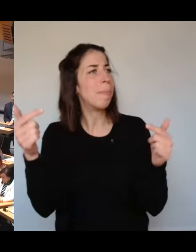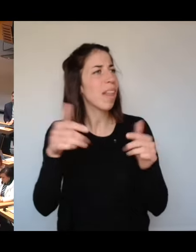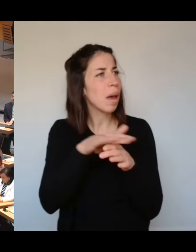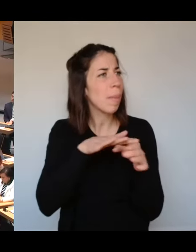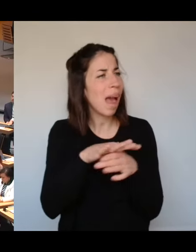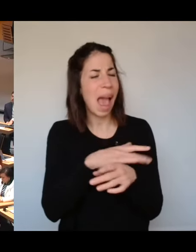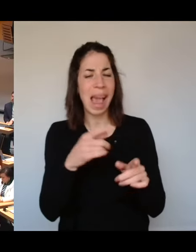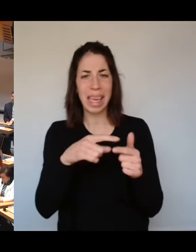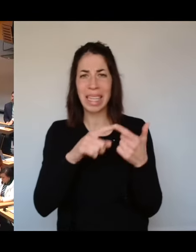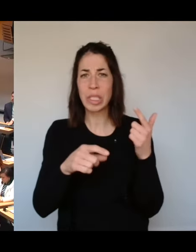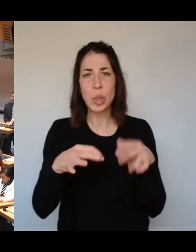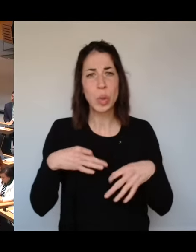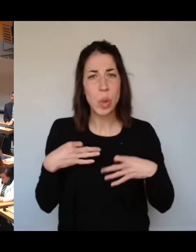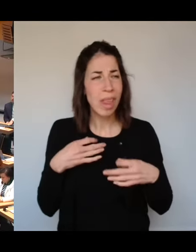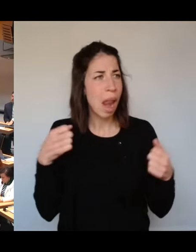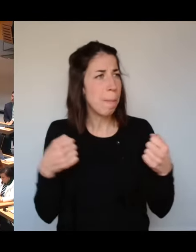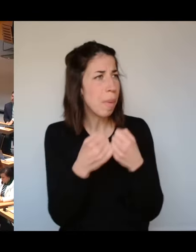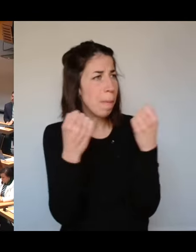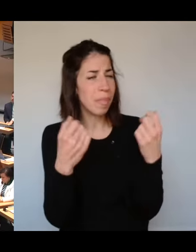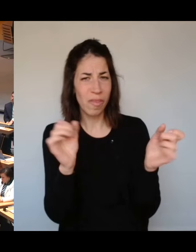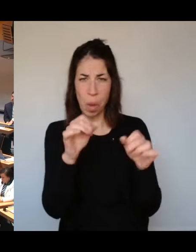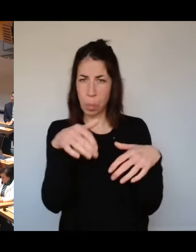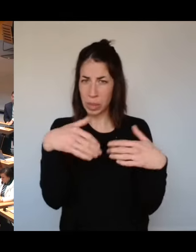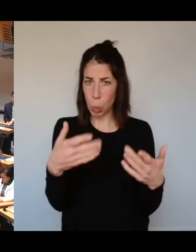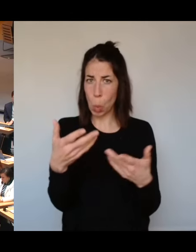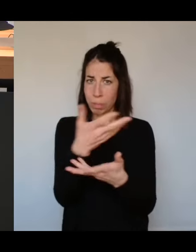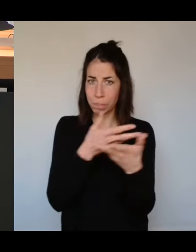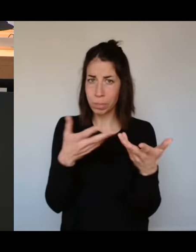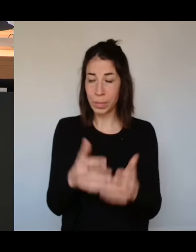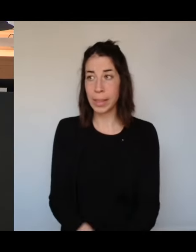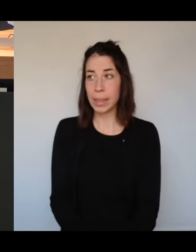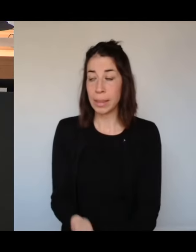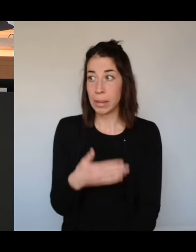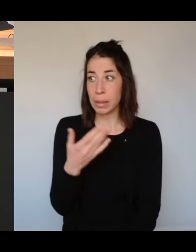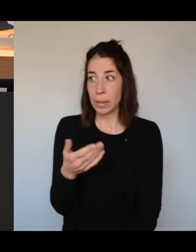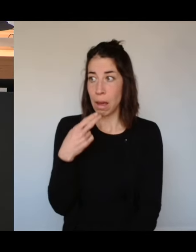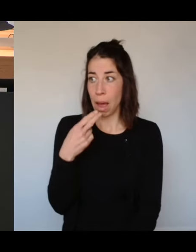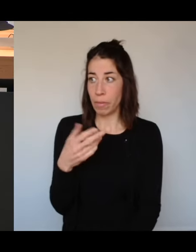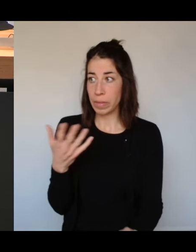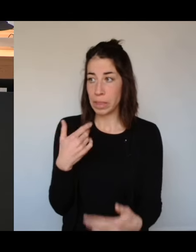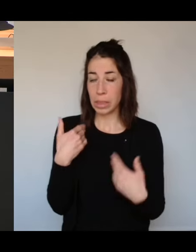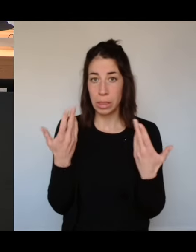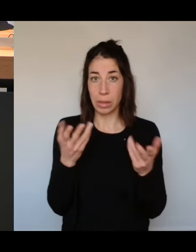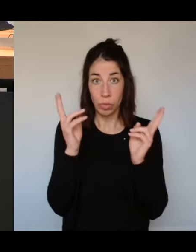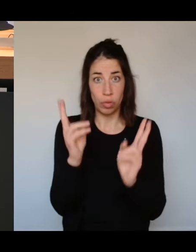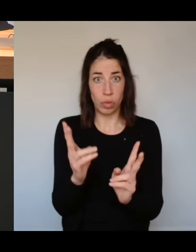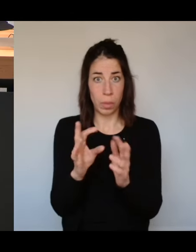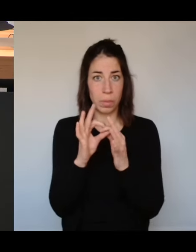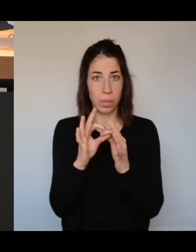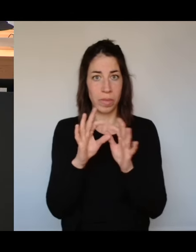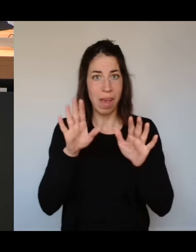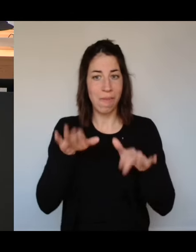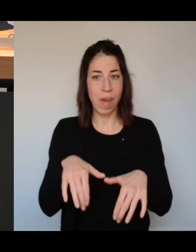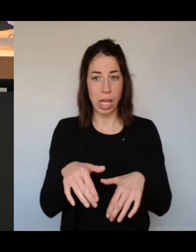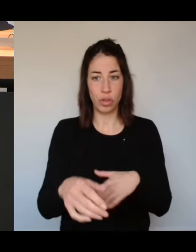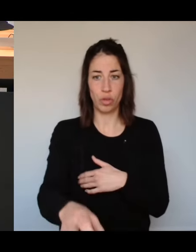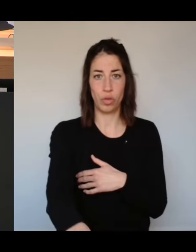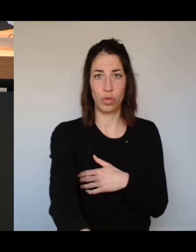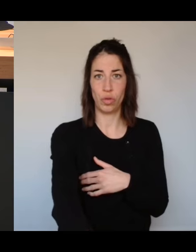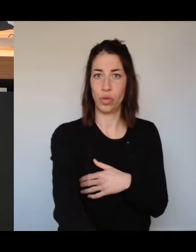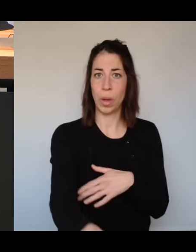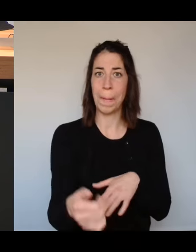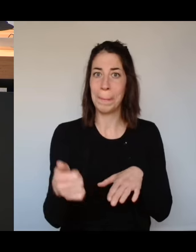Was soll ich dazu sagen? Recht hat sie. Diese Debatte ist eine Debatte über falsche Prioritäten. Wir Grüne und Linke, wir wollten heute über die